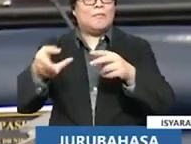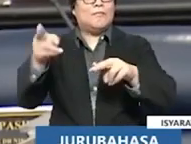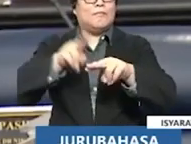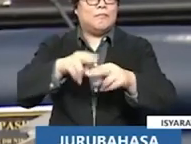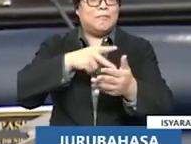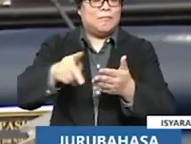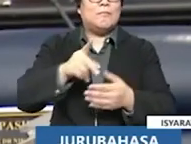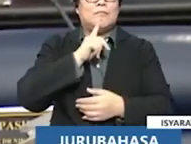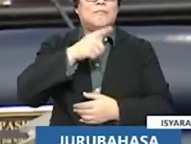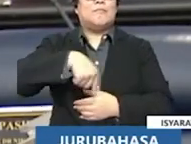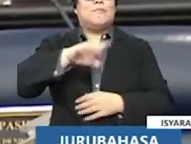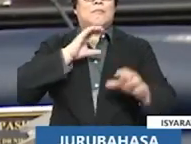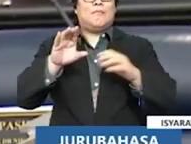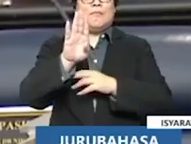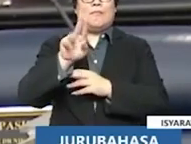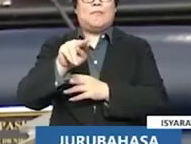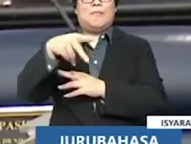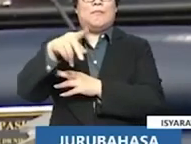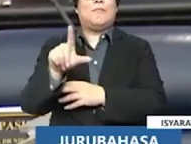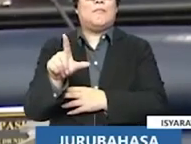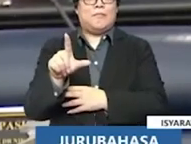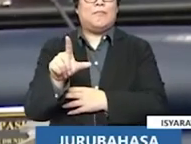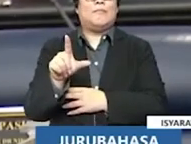mereka mengatakan kad BNPL ni